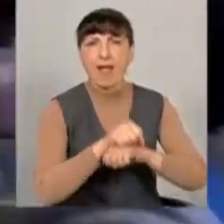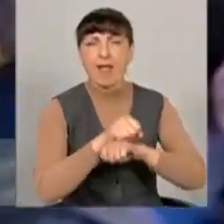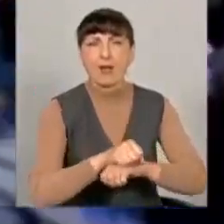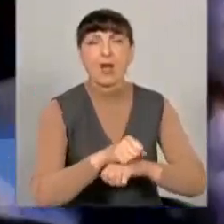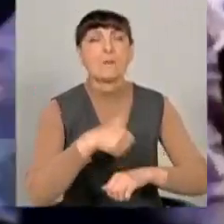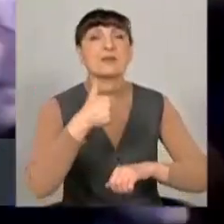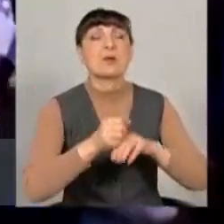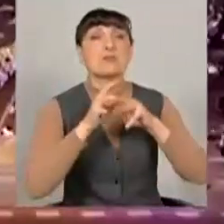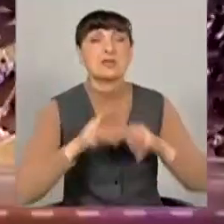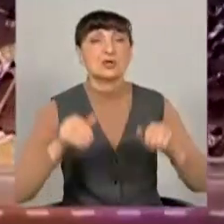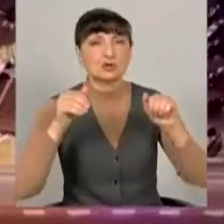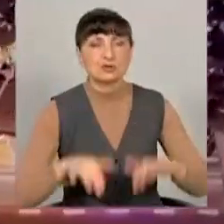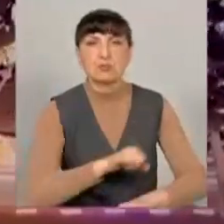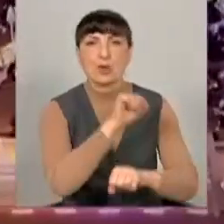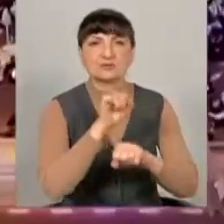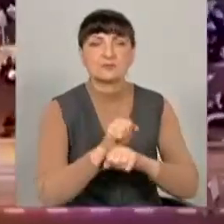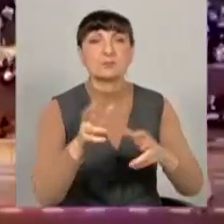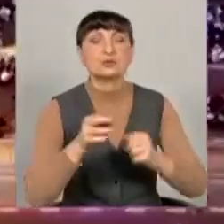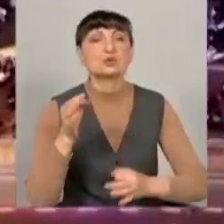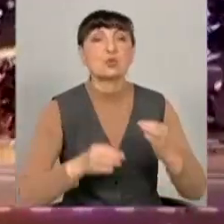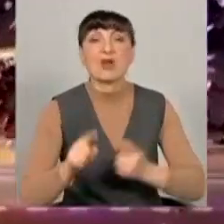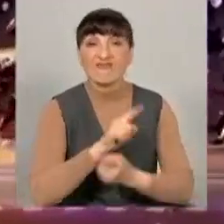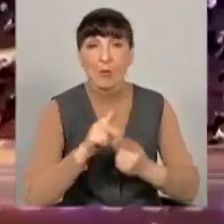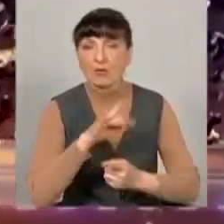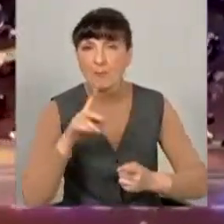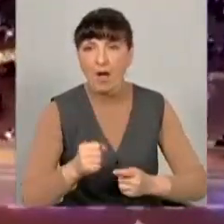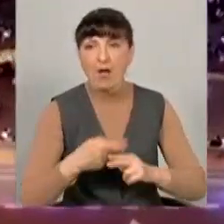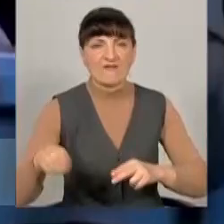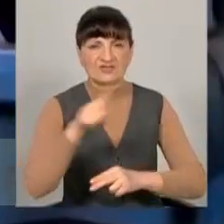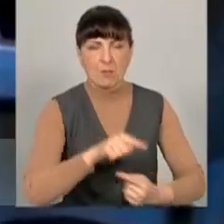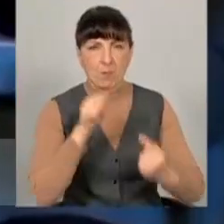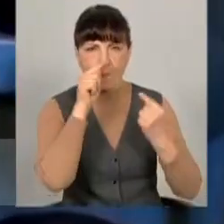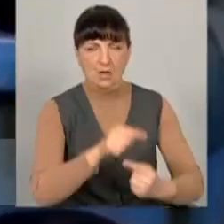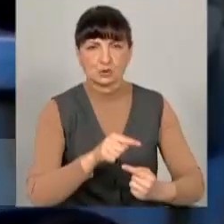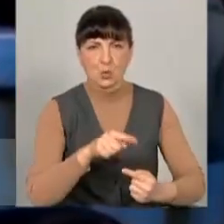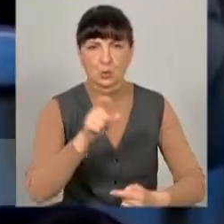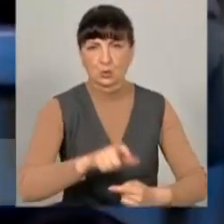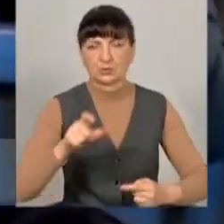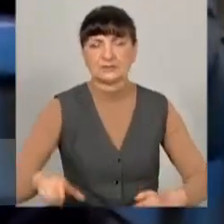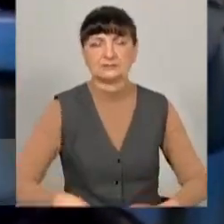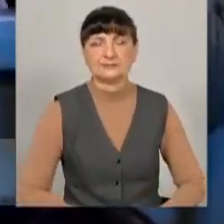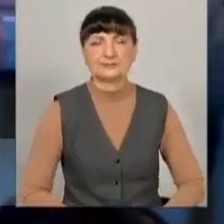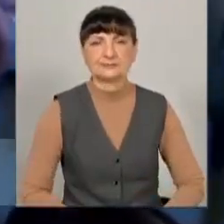премьера страны приостановить принятие судебной реформы, против которой и бастуют жители.